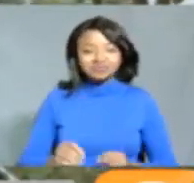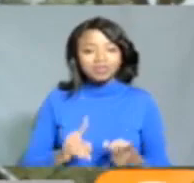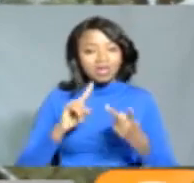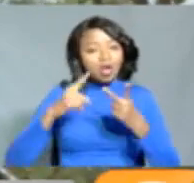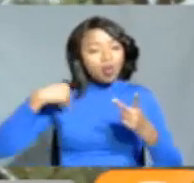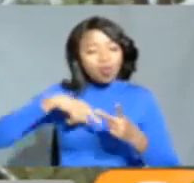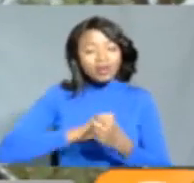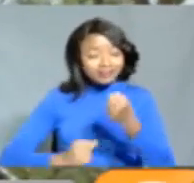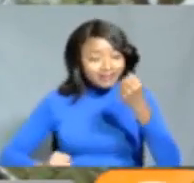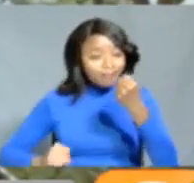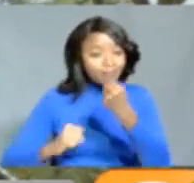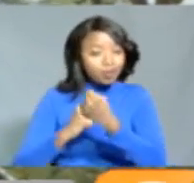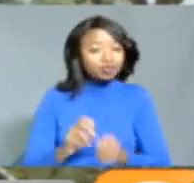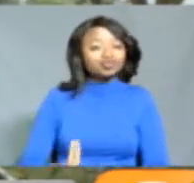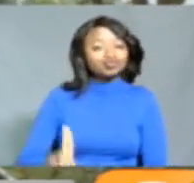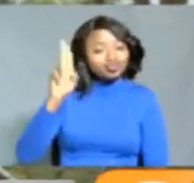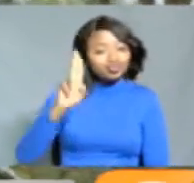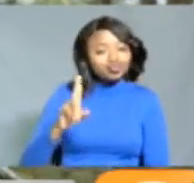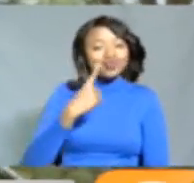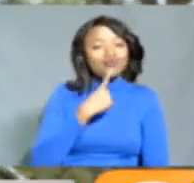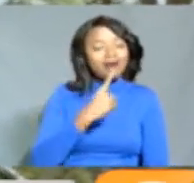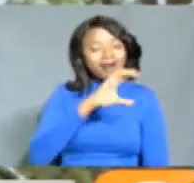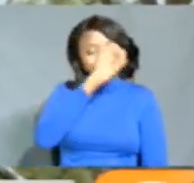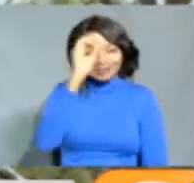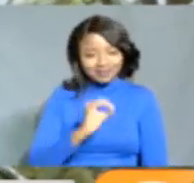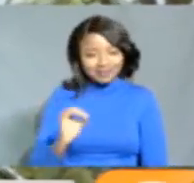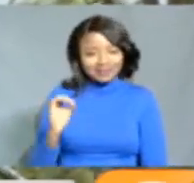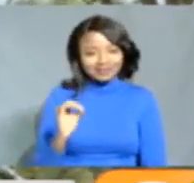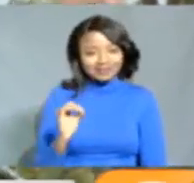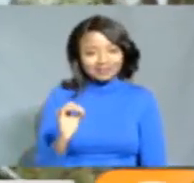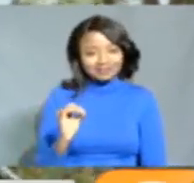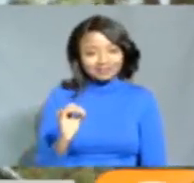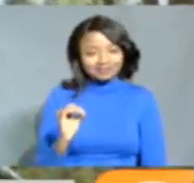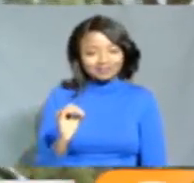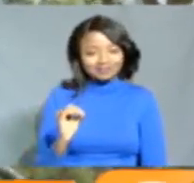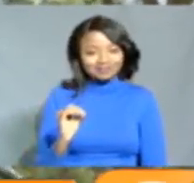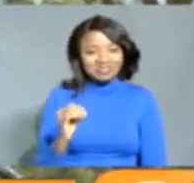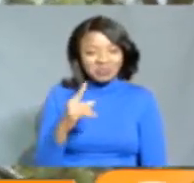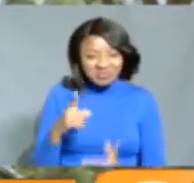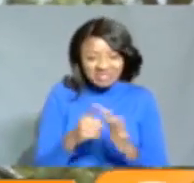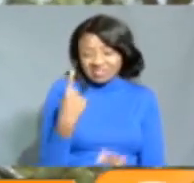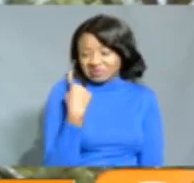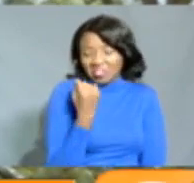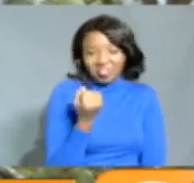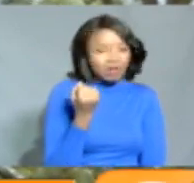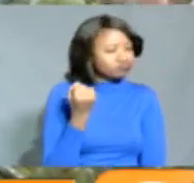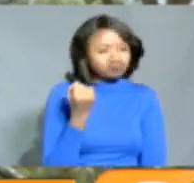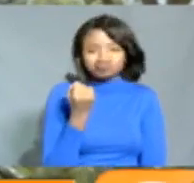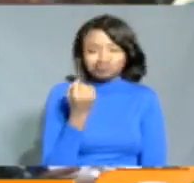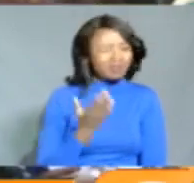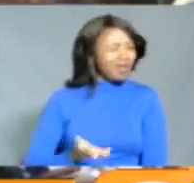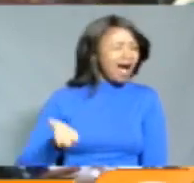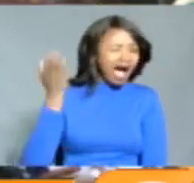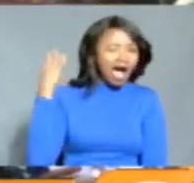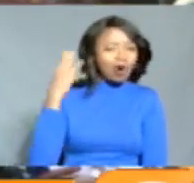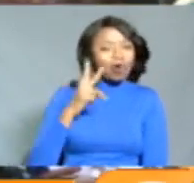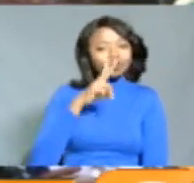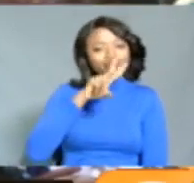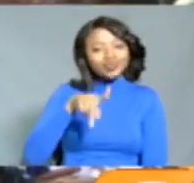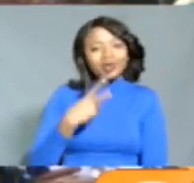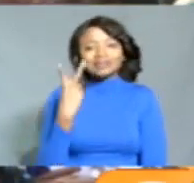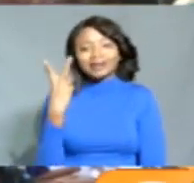Rais Uhuru Kenyatta 100%. Na hatukuanza juzi na Rais Kenyatta. Tangu